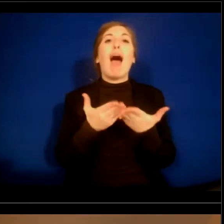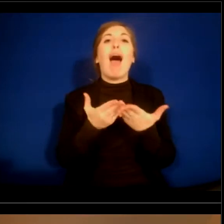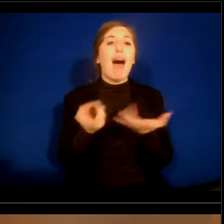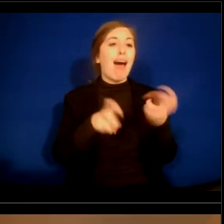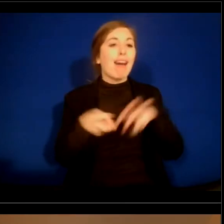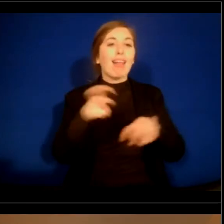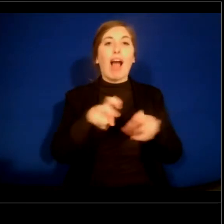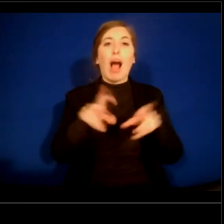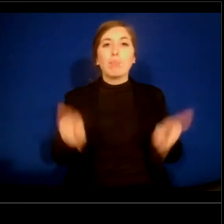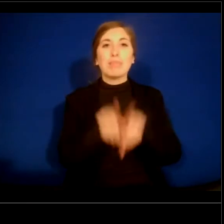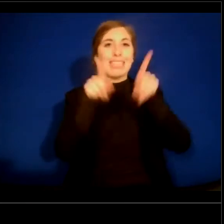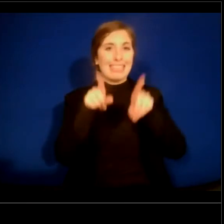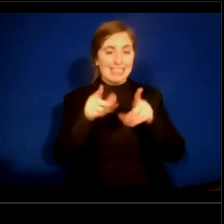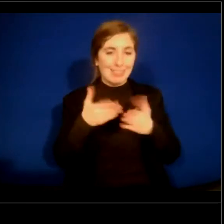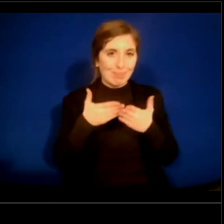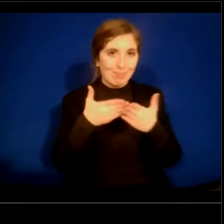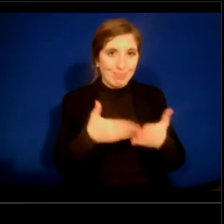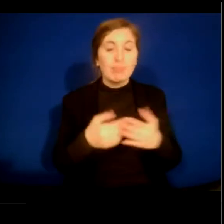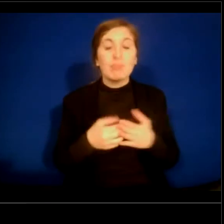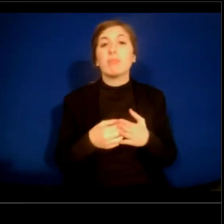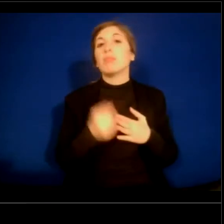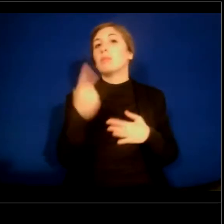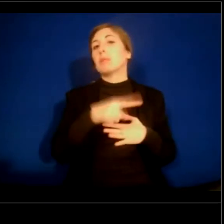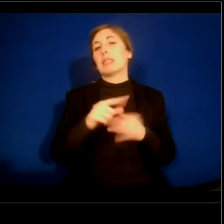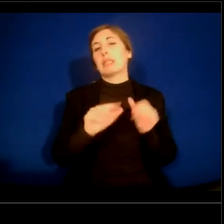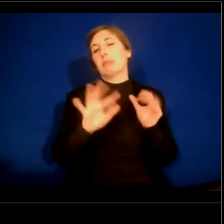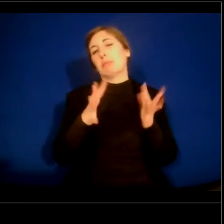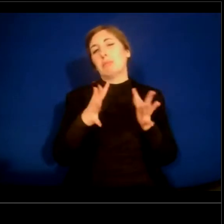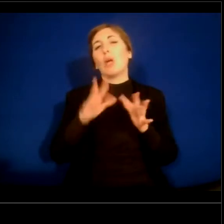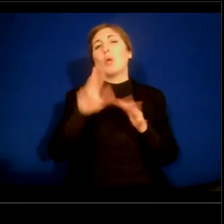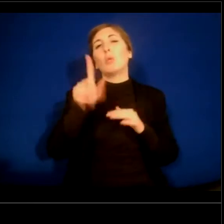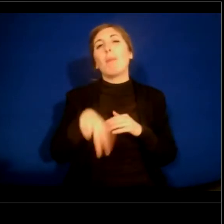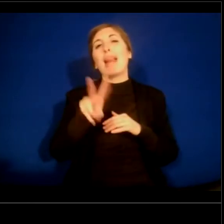tra i primi eventi del 2020.